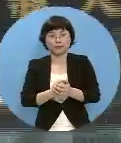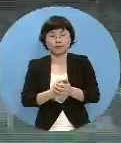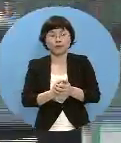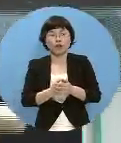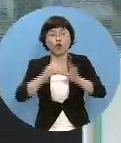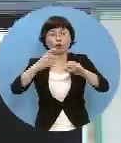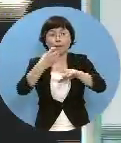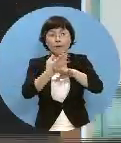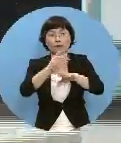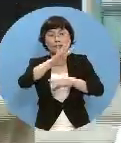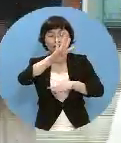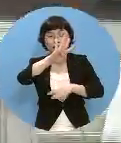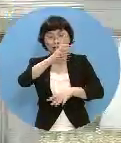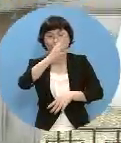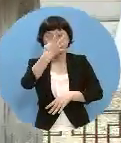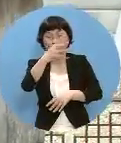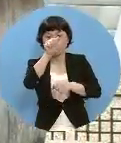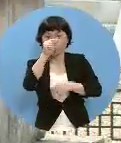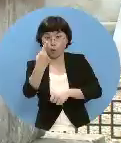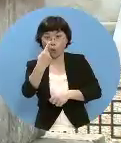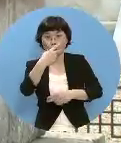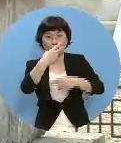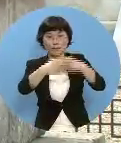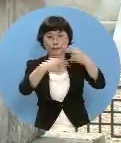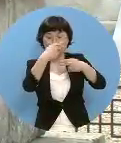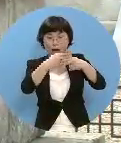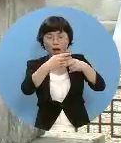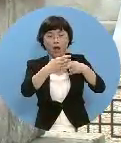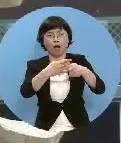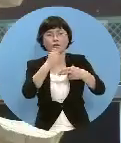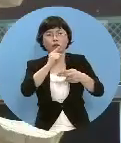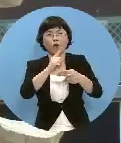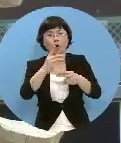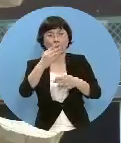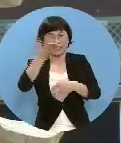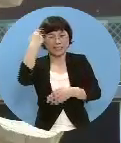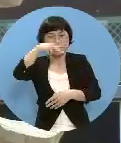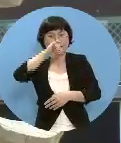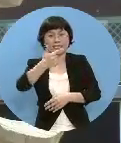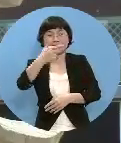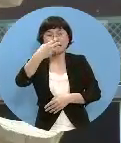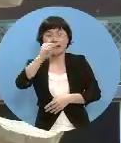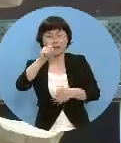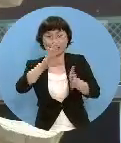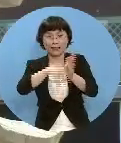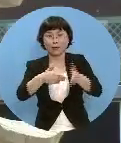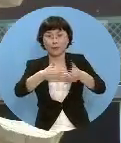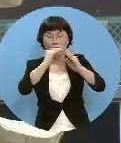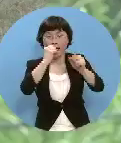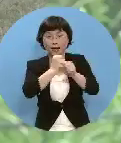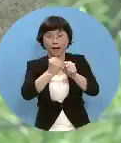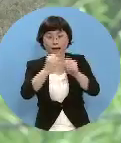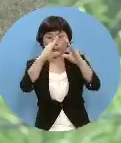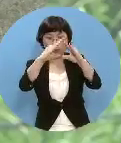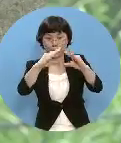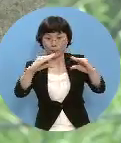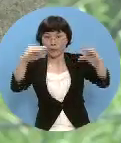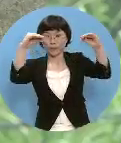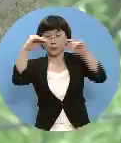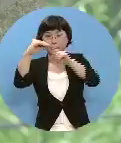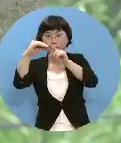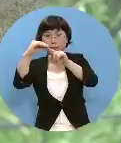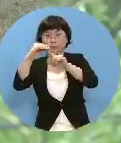제44호 3층 석탑은 신라 때 세워진 것으로 중심부 지붕돌 끝부분이 보여주는 경쾌한 상승